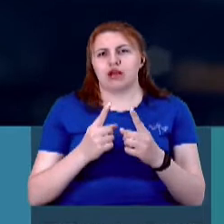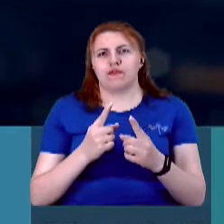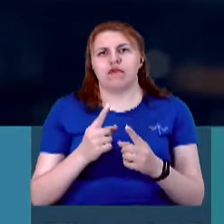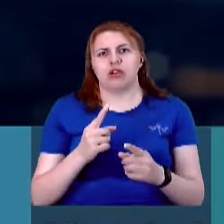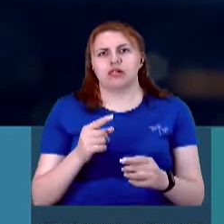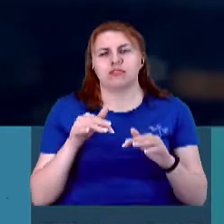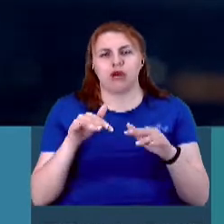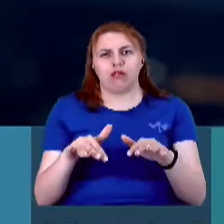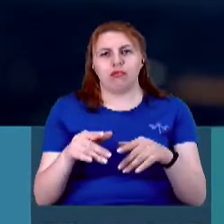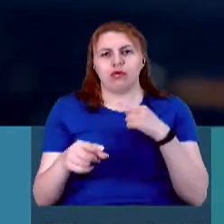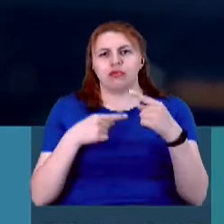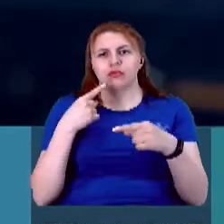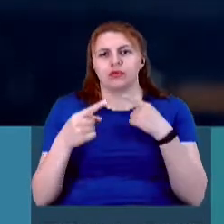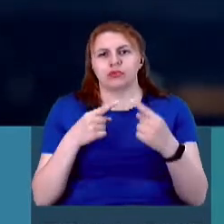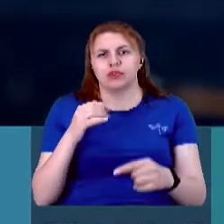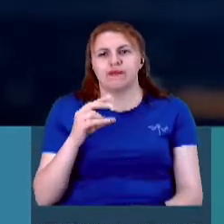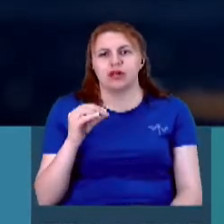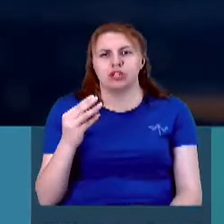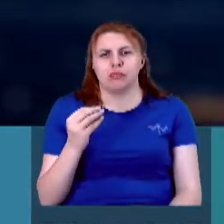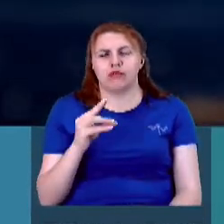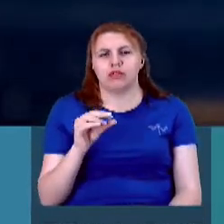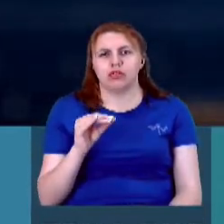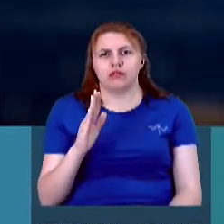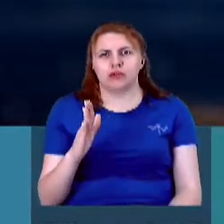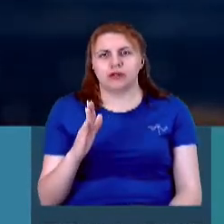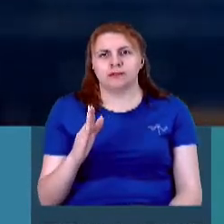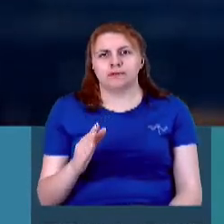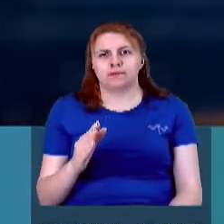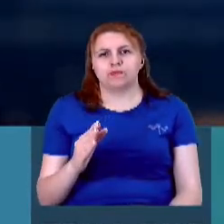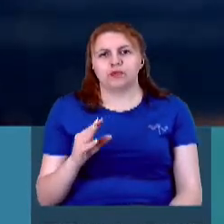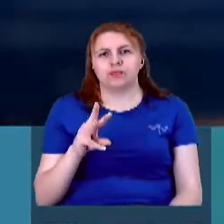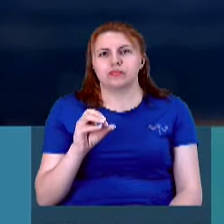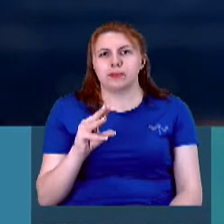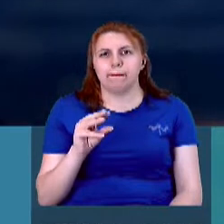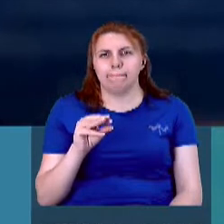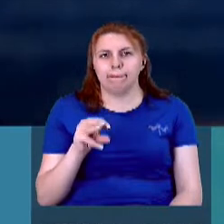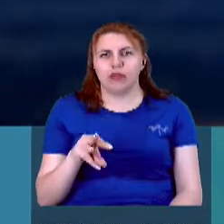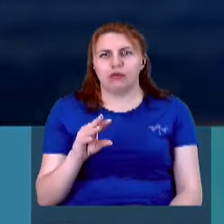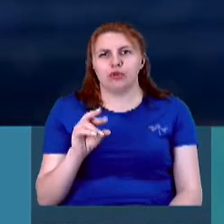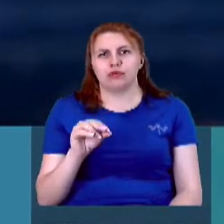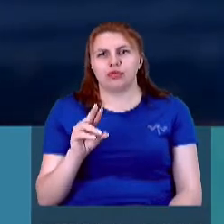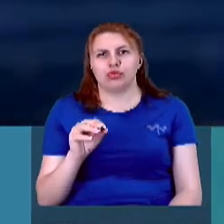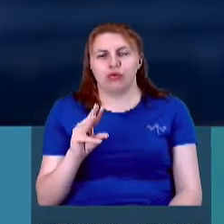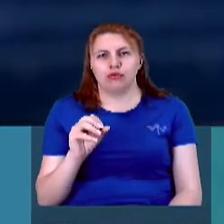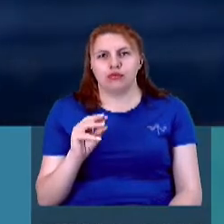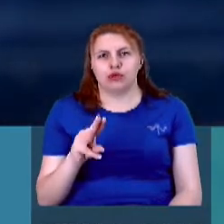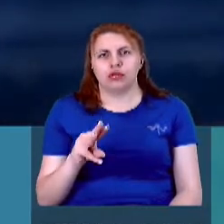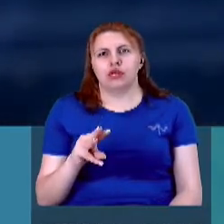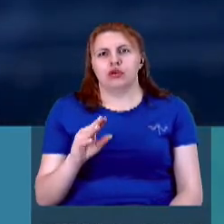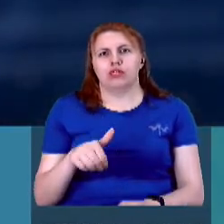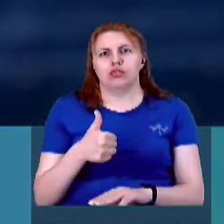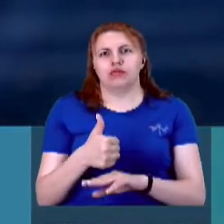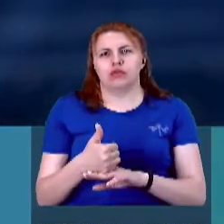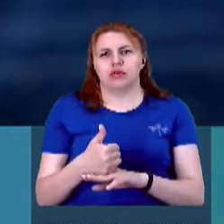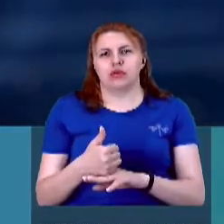Євгеном Шаповаловим, головою Донецького обласного товариства імені Олекси Тихого, та Максимом Потапчуком, головою громадської організації